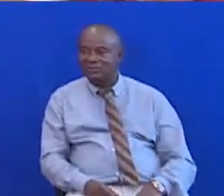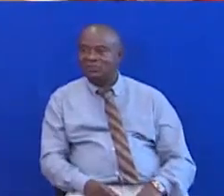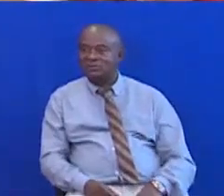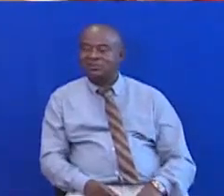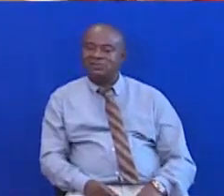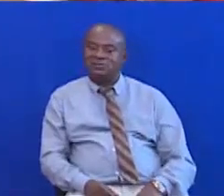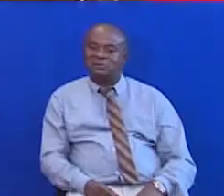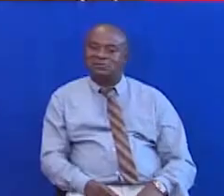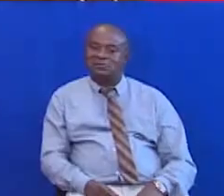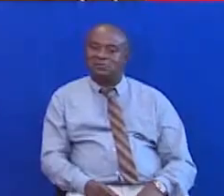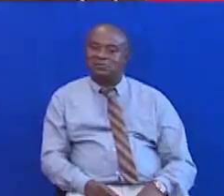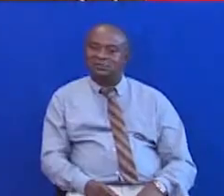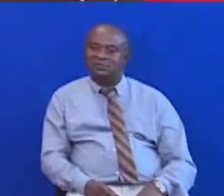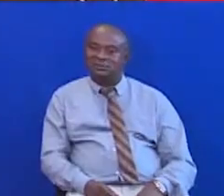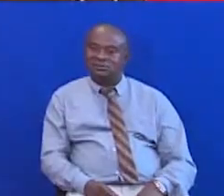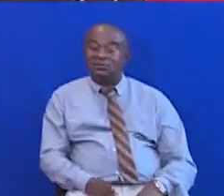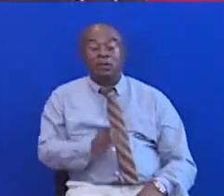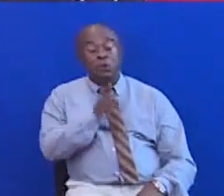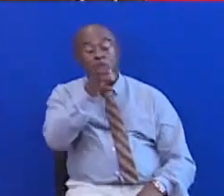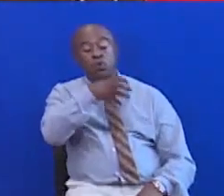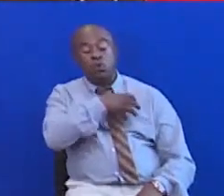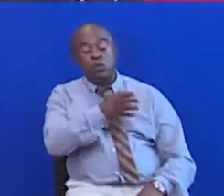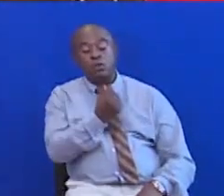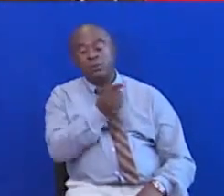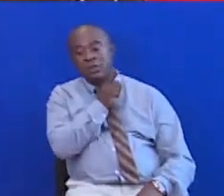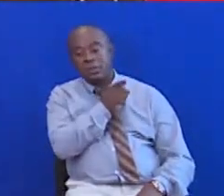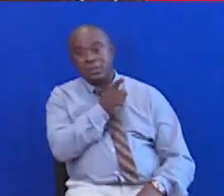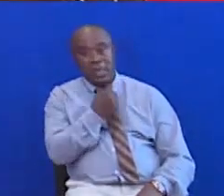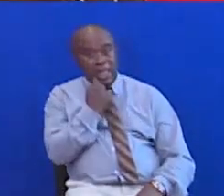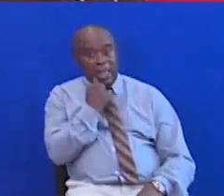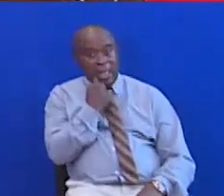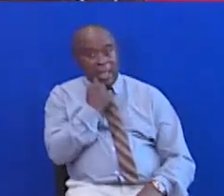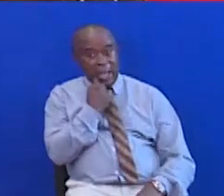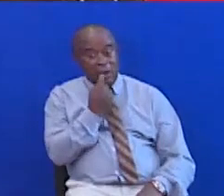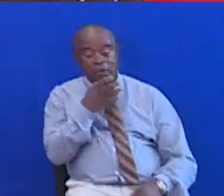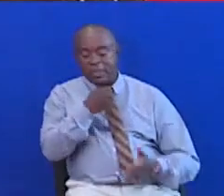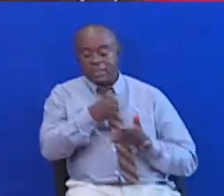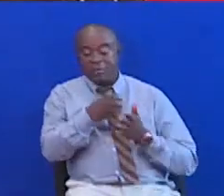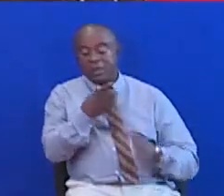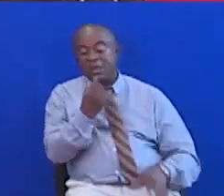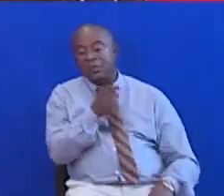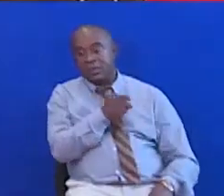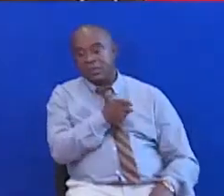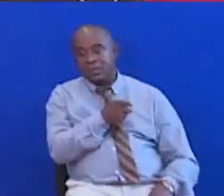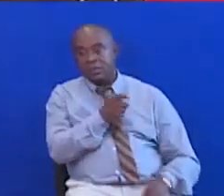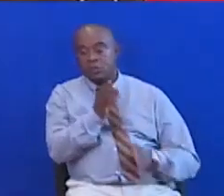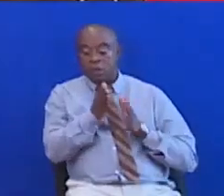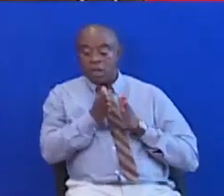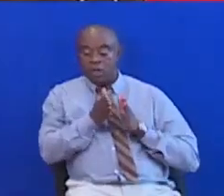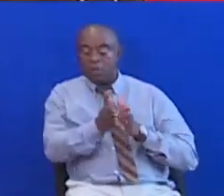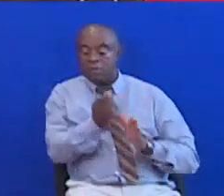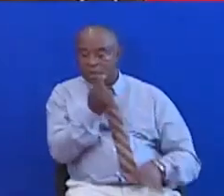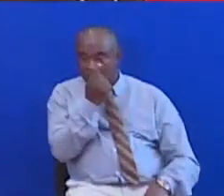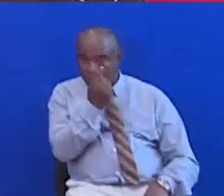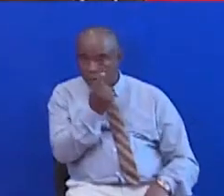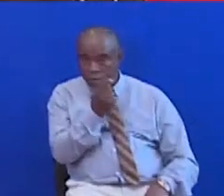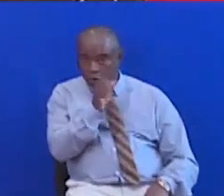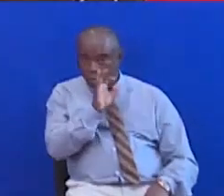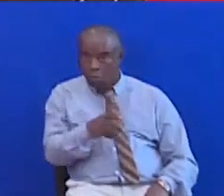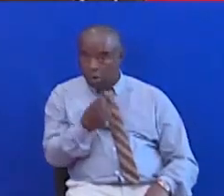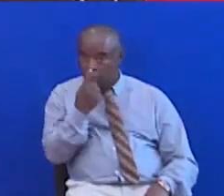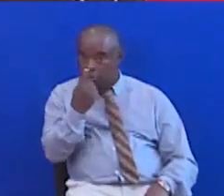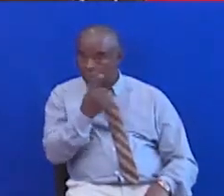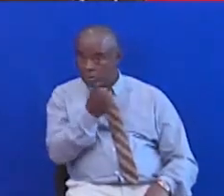Mheshimiwa, kama waziri wa fedha anaona ni value for money kwa barabara moja kwa mwaka